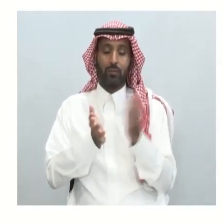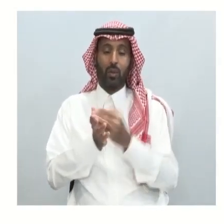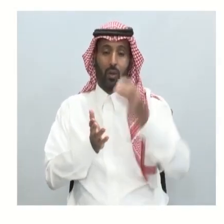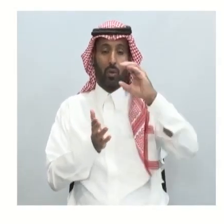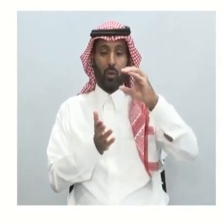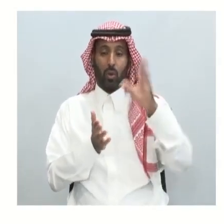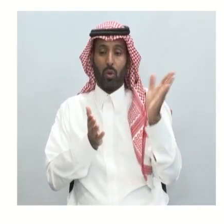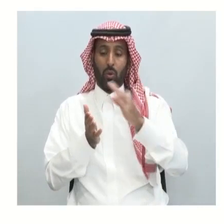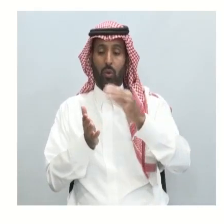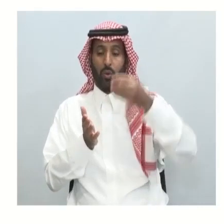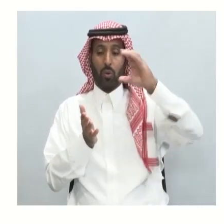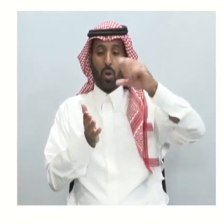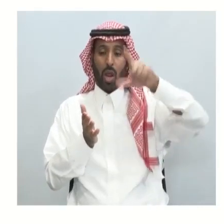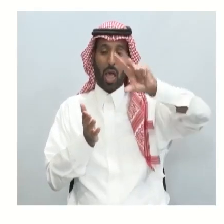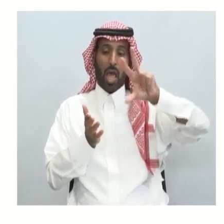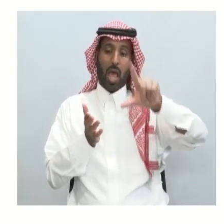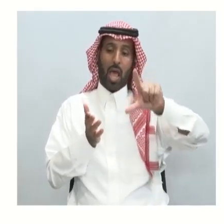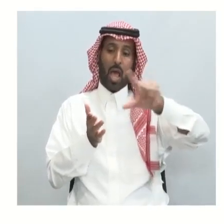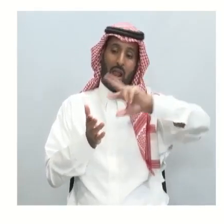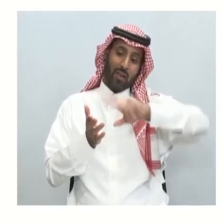الكلور والكربون يساوي